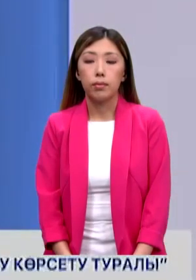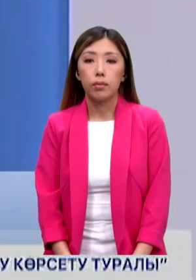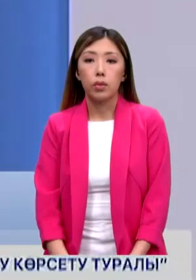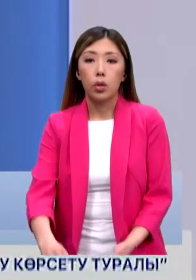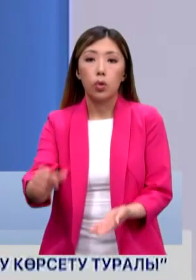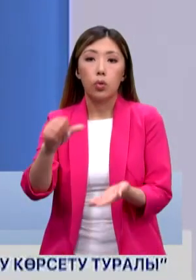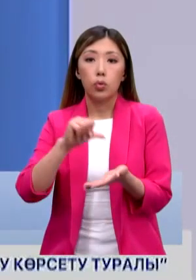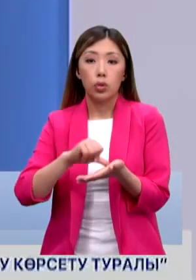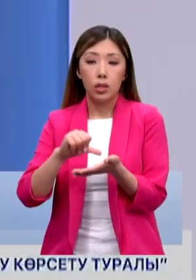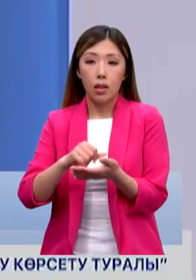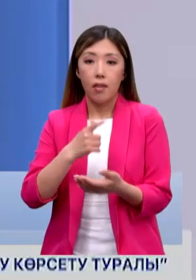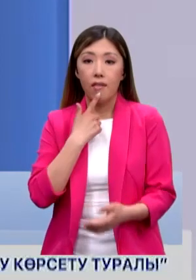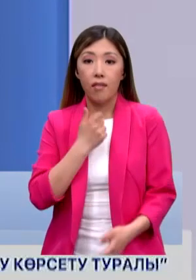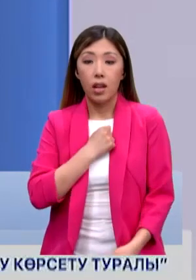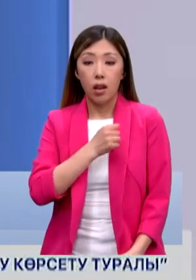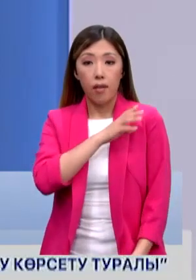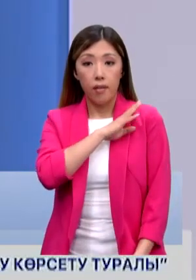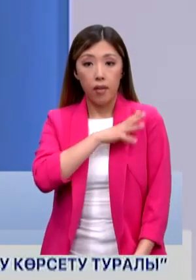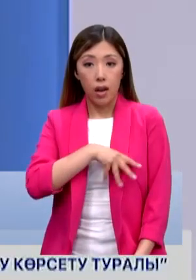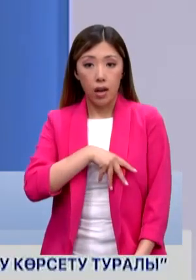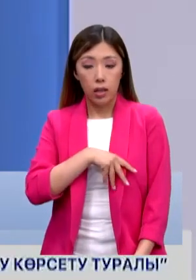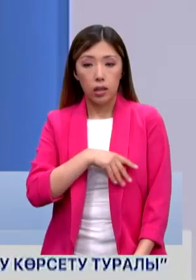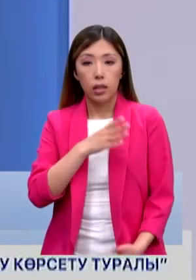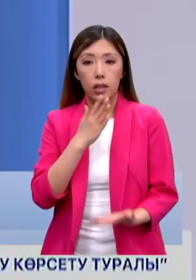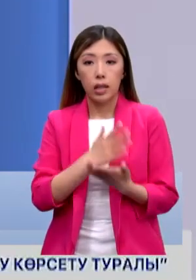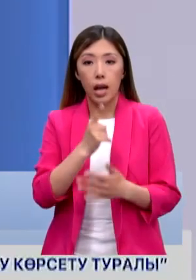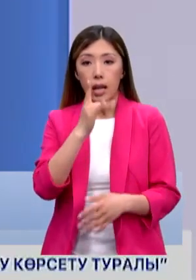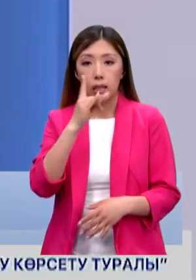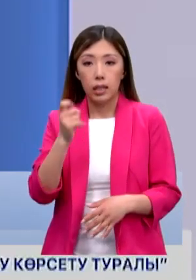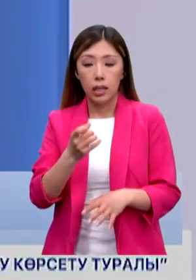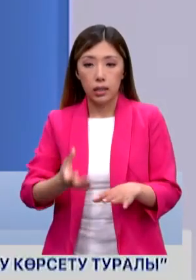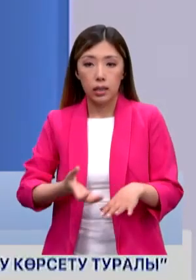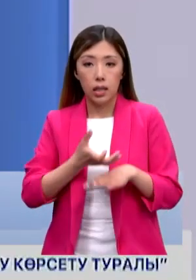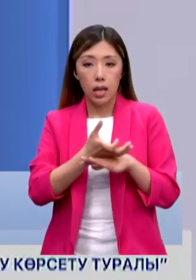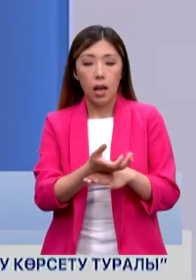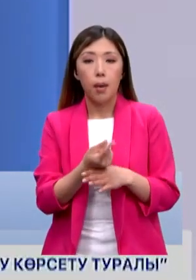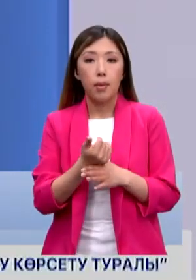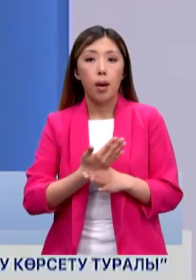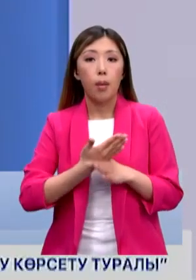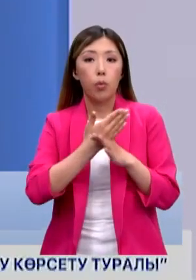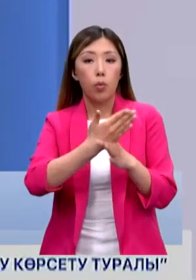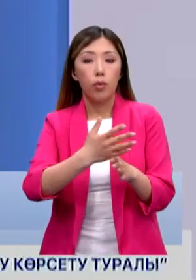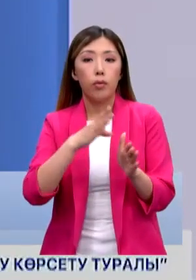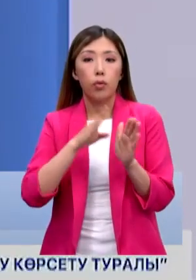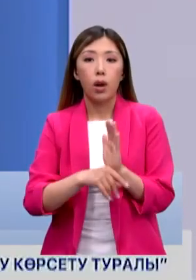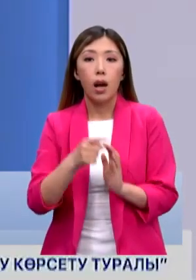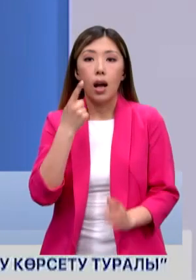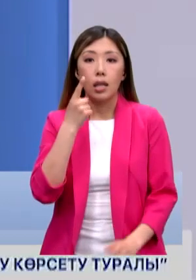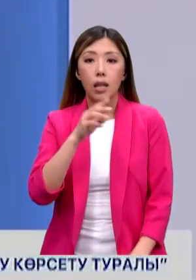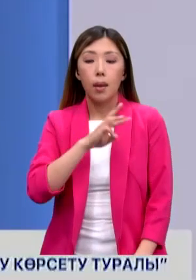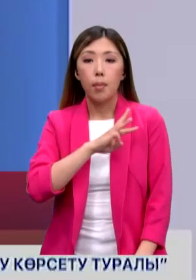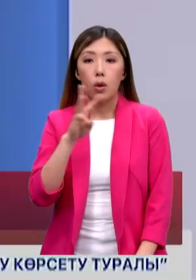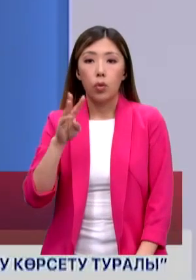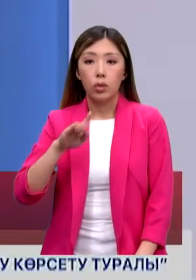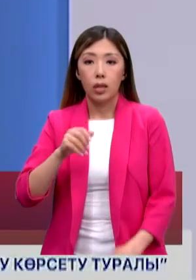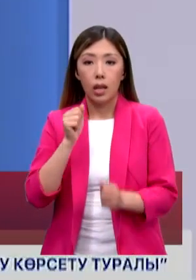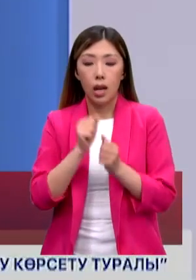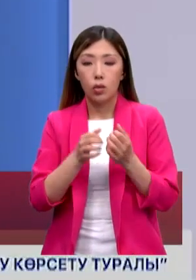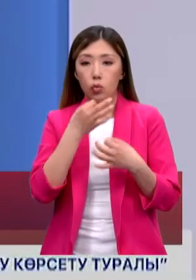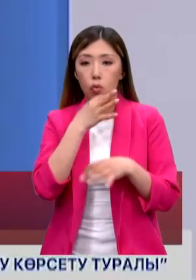Участникам и инвалидам Великой Отечественной войны оказывается единовременная материальная помощь в размере 1 миллиона тенге во всех